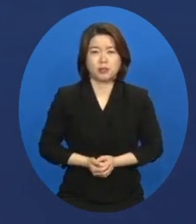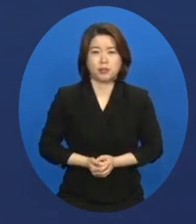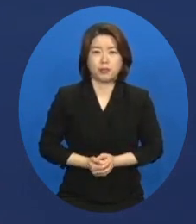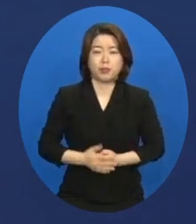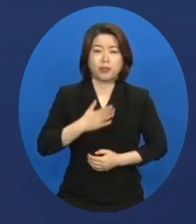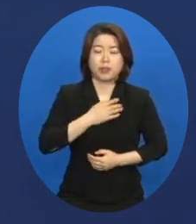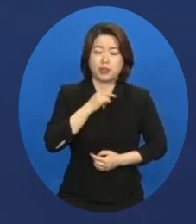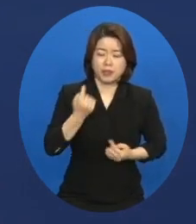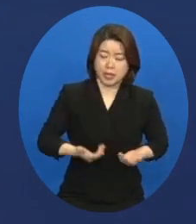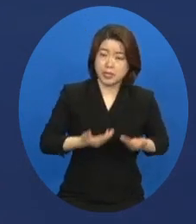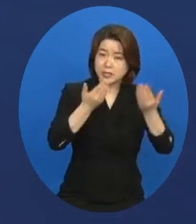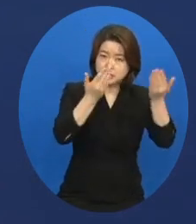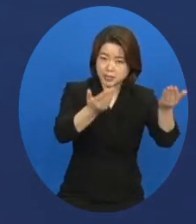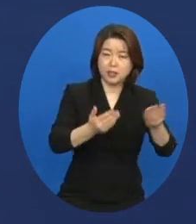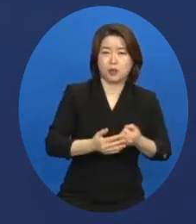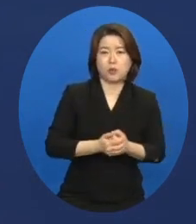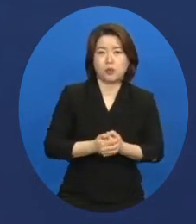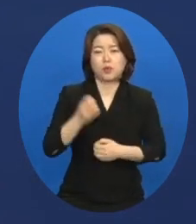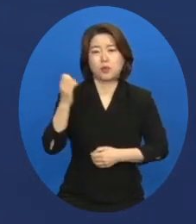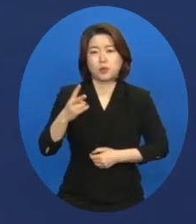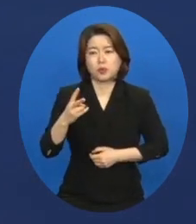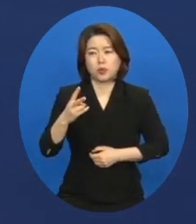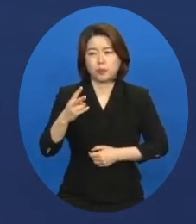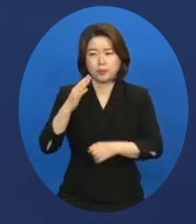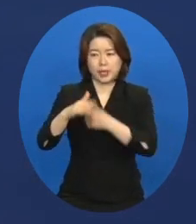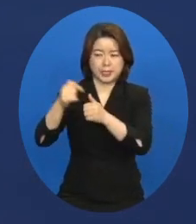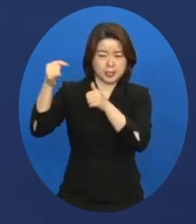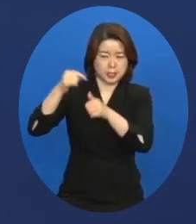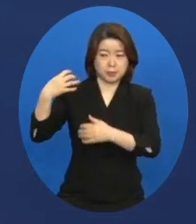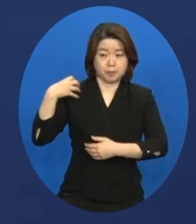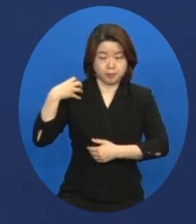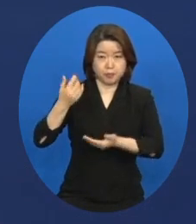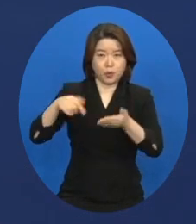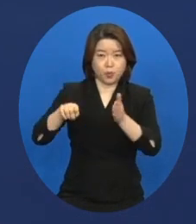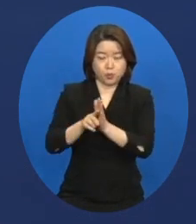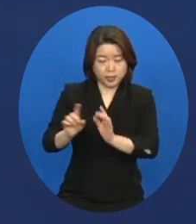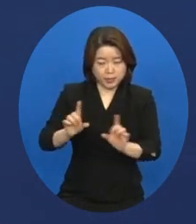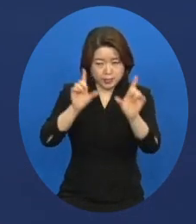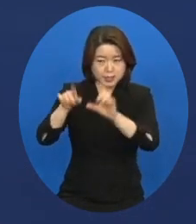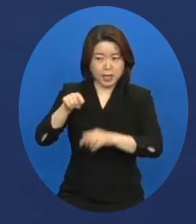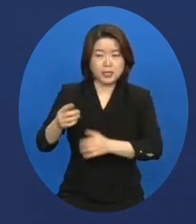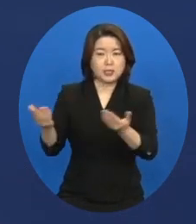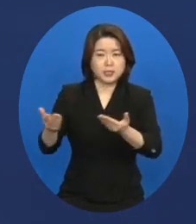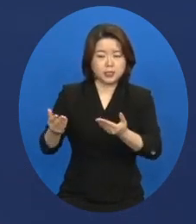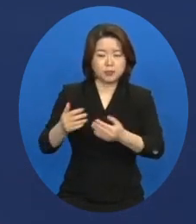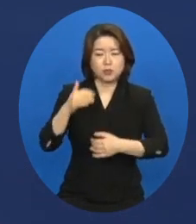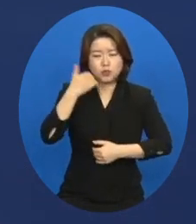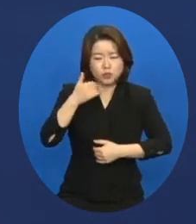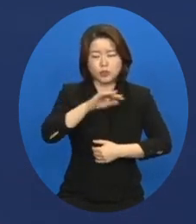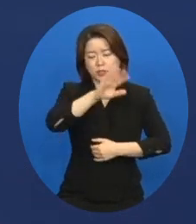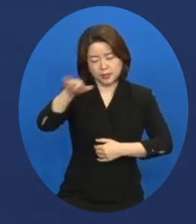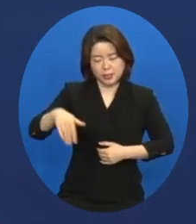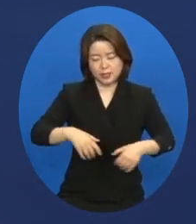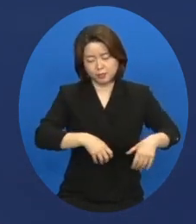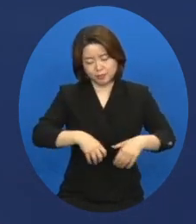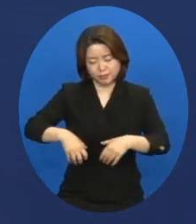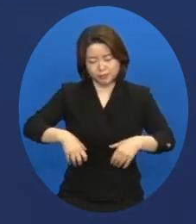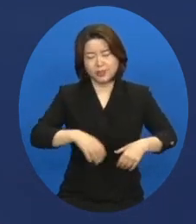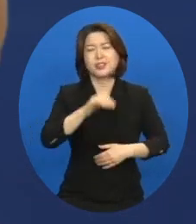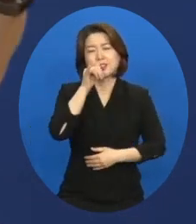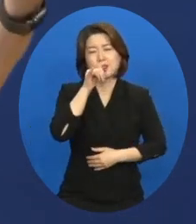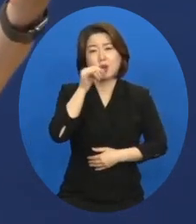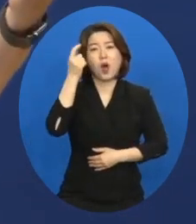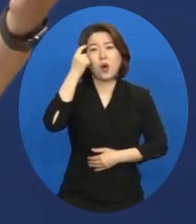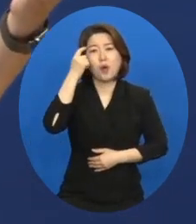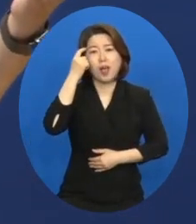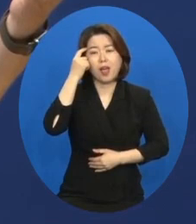나를 희생하고 그리고 사명을 위해서 사는 것은 누구나 주저합니다. 이유는